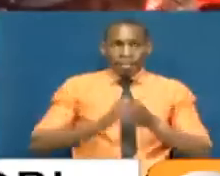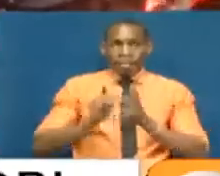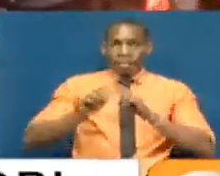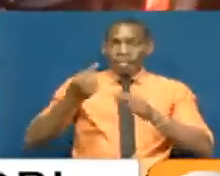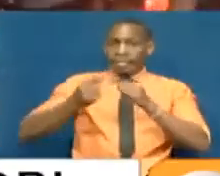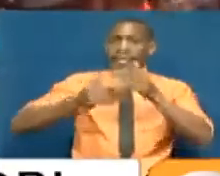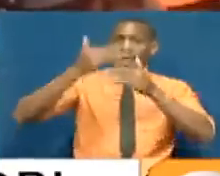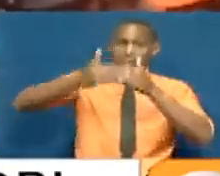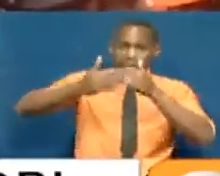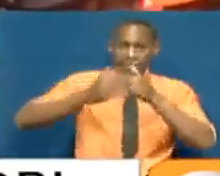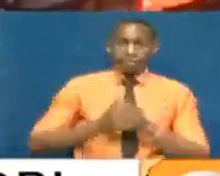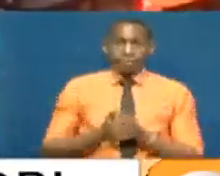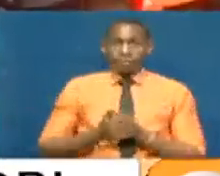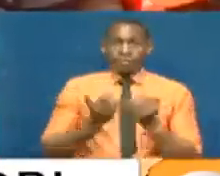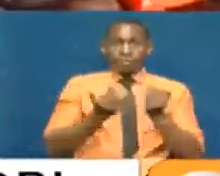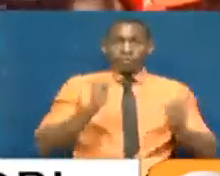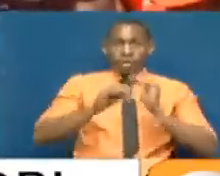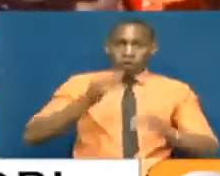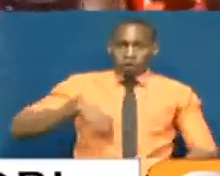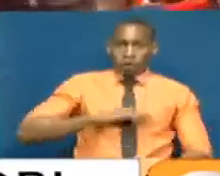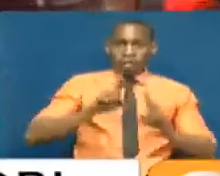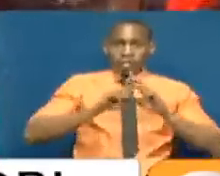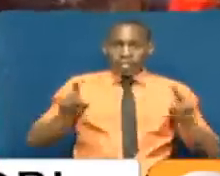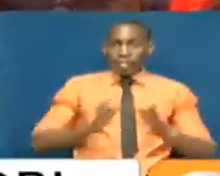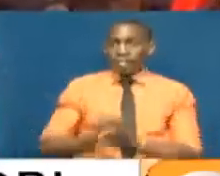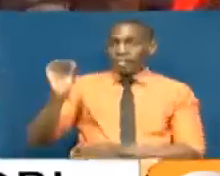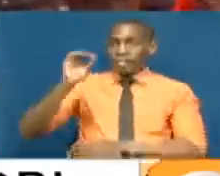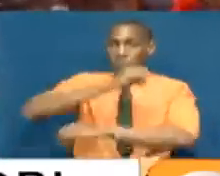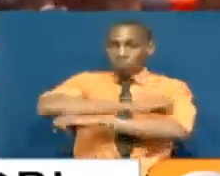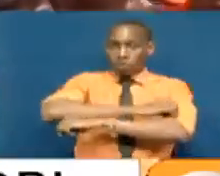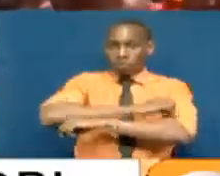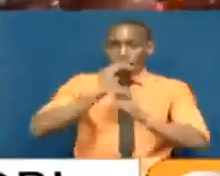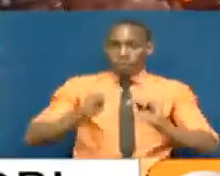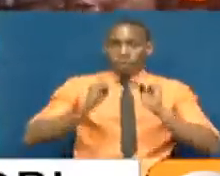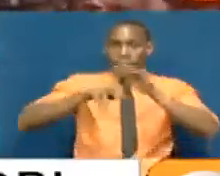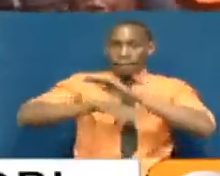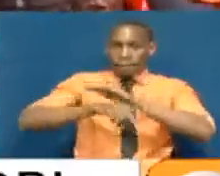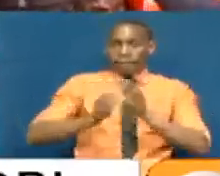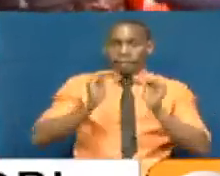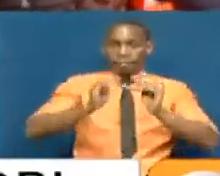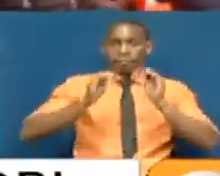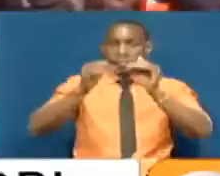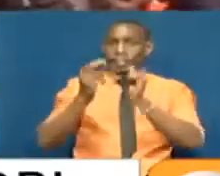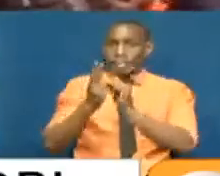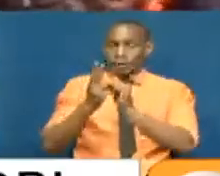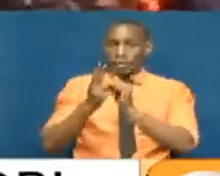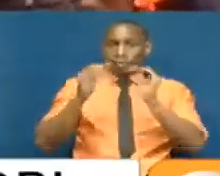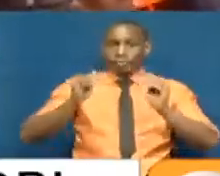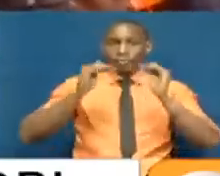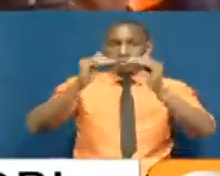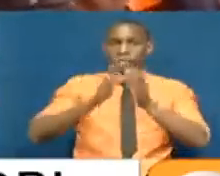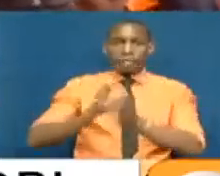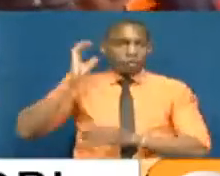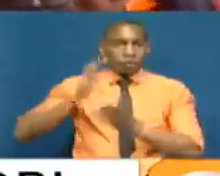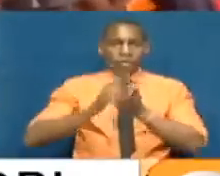mwaka ujao, watoto wetu wote kuanzia nursery, primary, secondary,